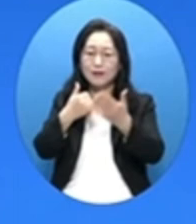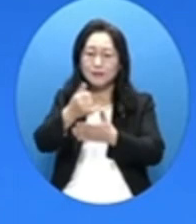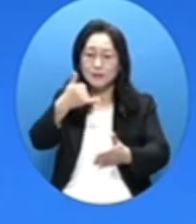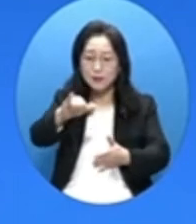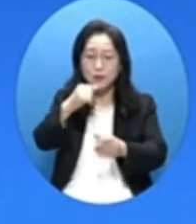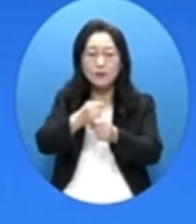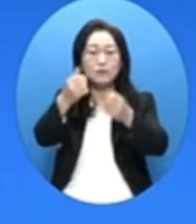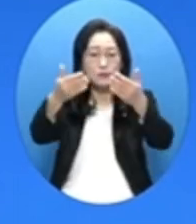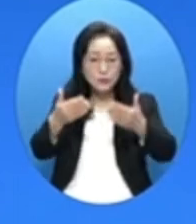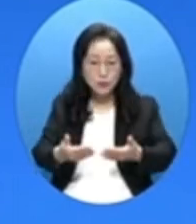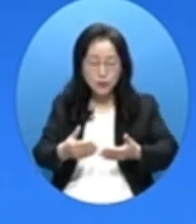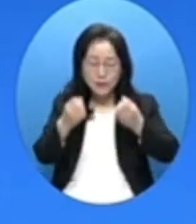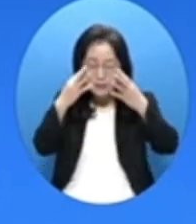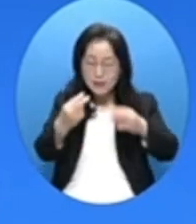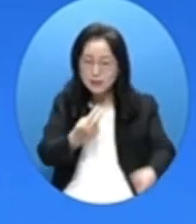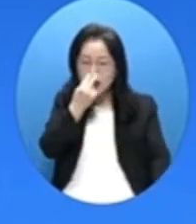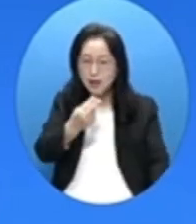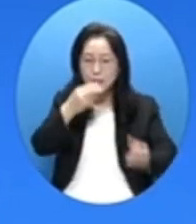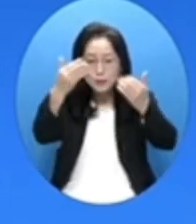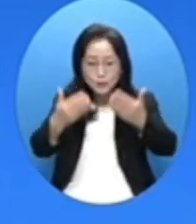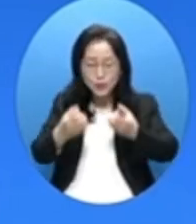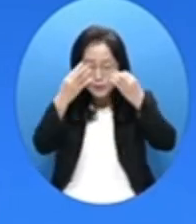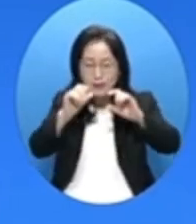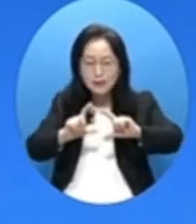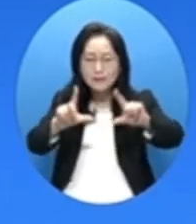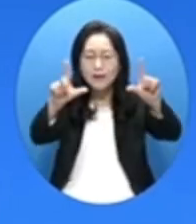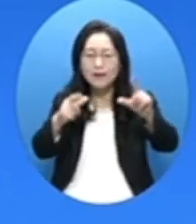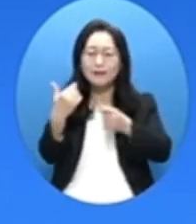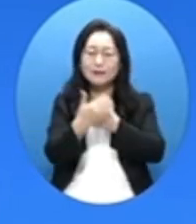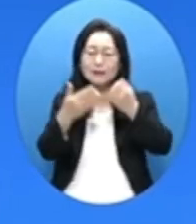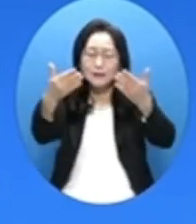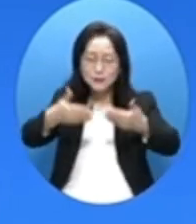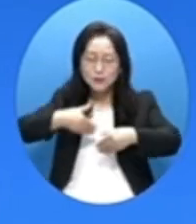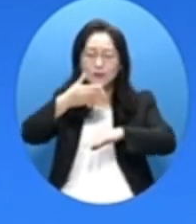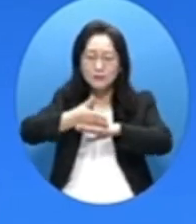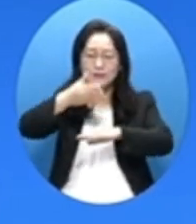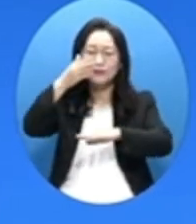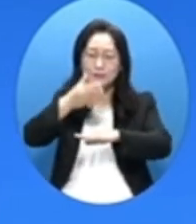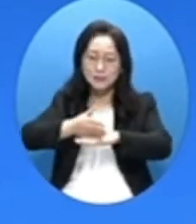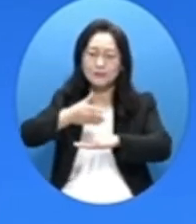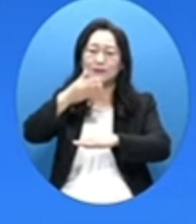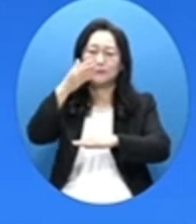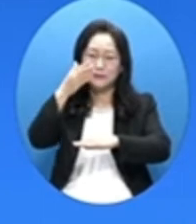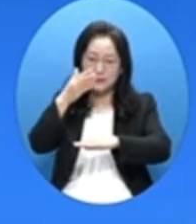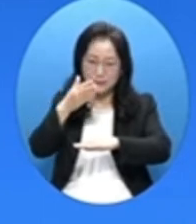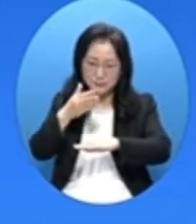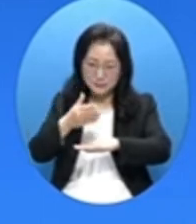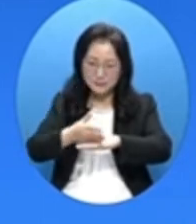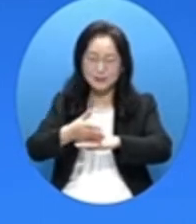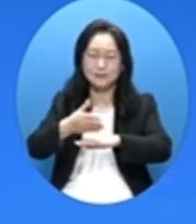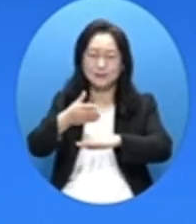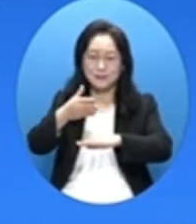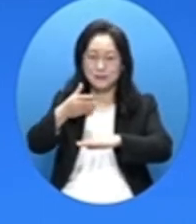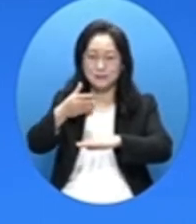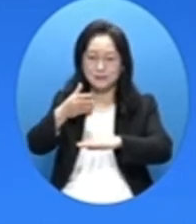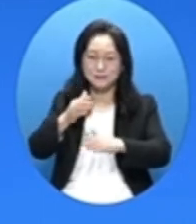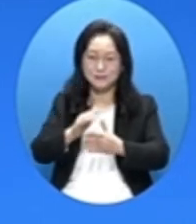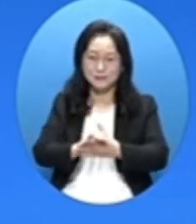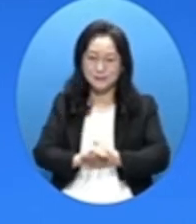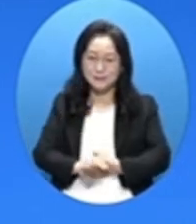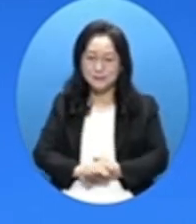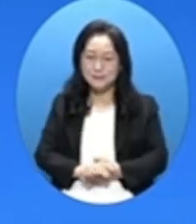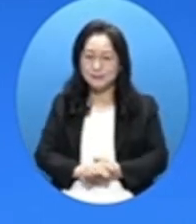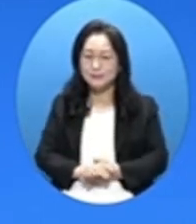만들어 주시고 이렇게 새 생명 주시고 또 새 나를 맞게 해준 애를 감사합니다 감사합니다 감사합니다 감사합니다